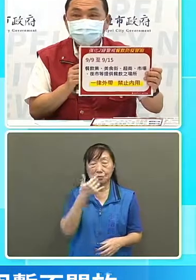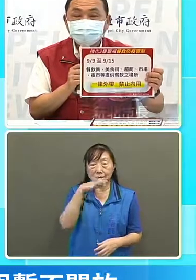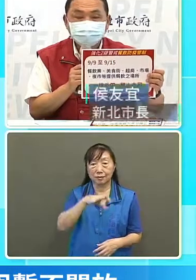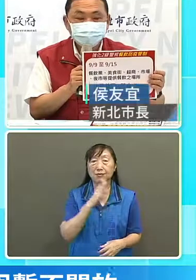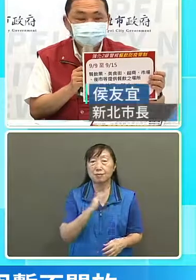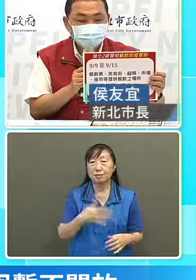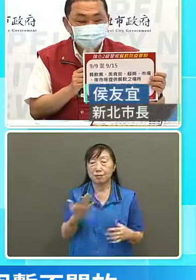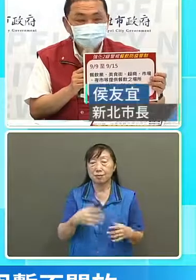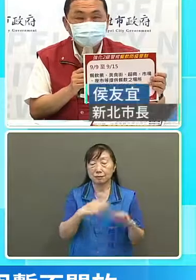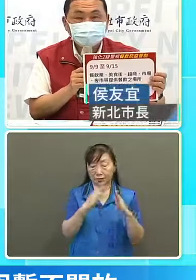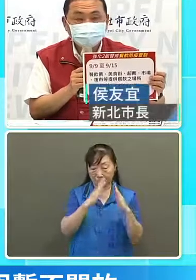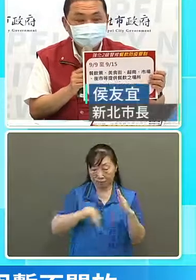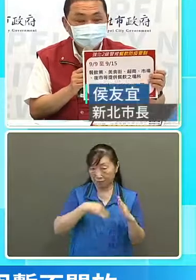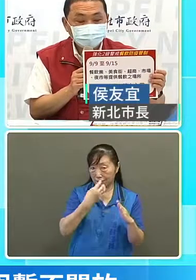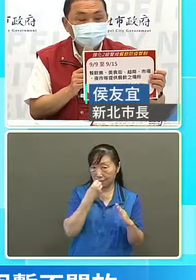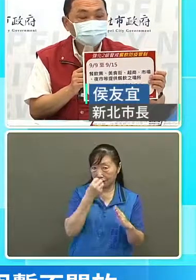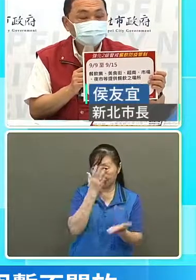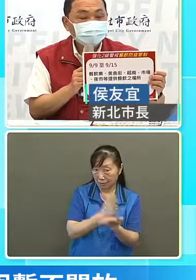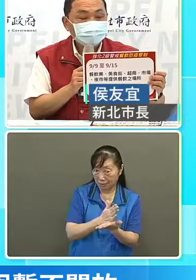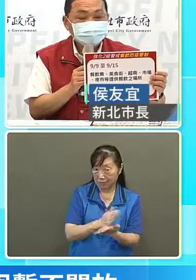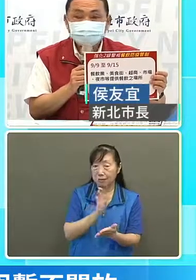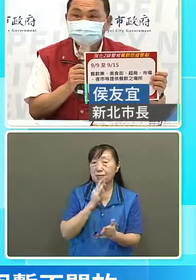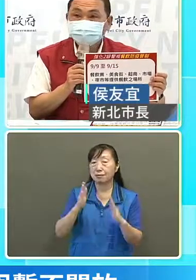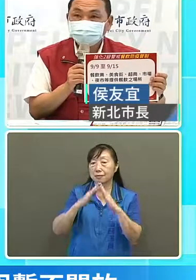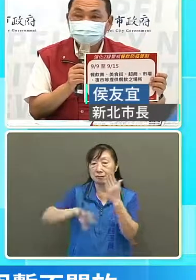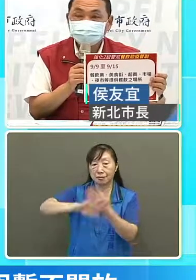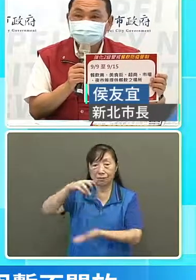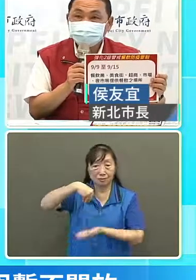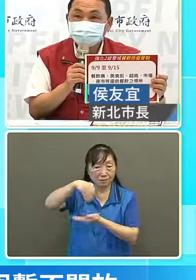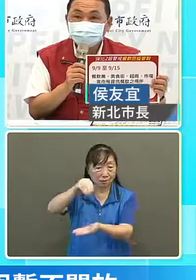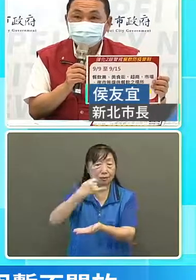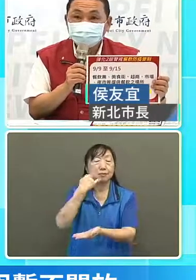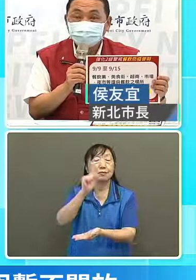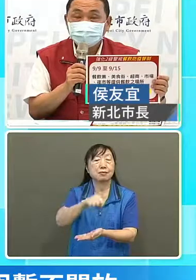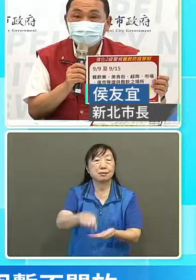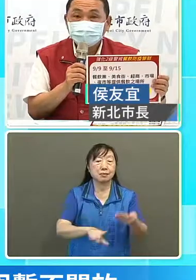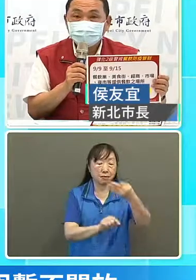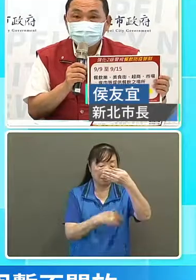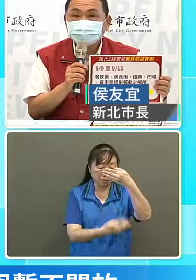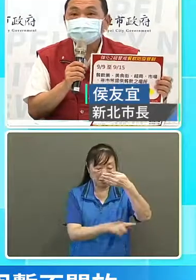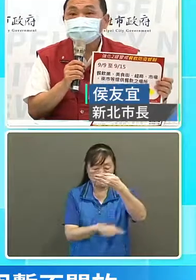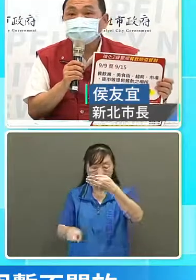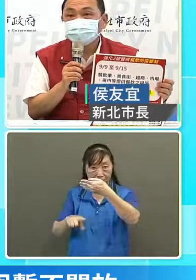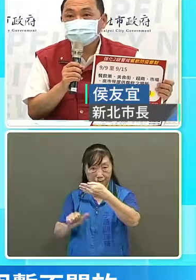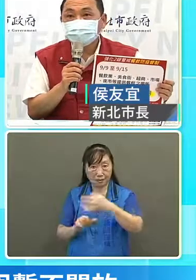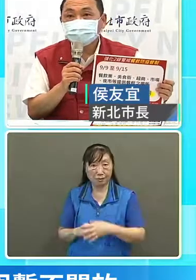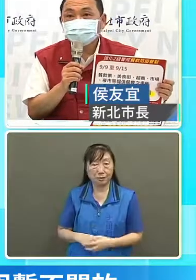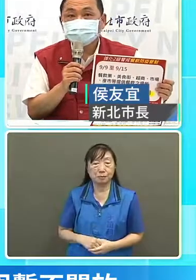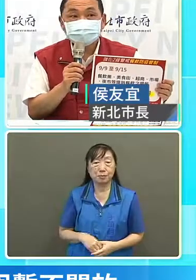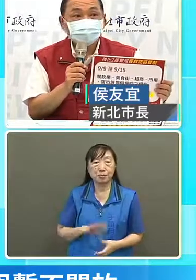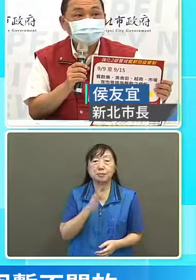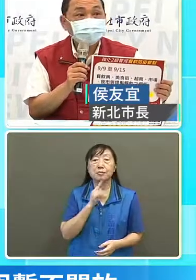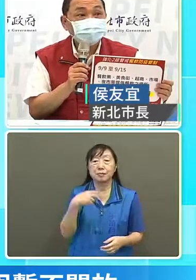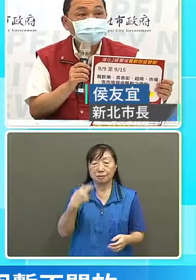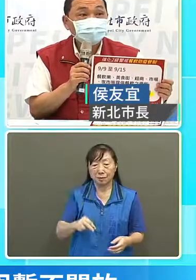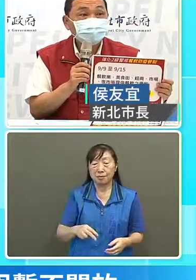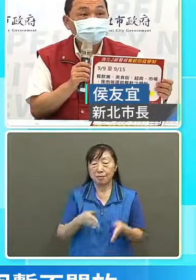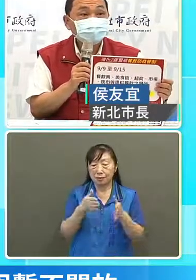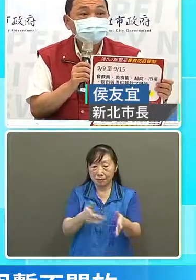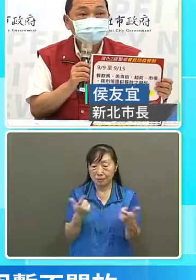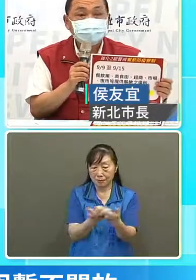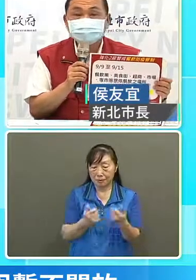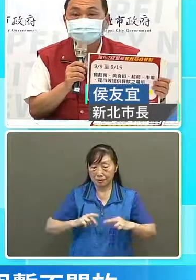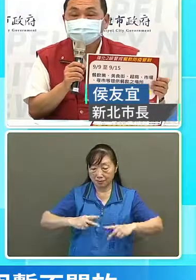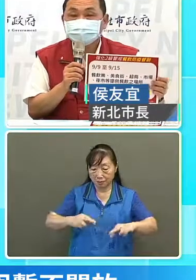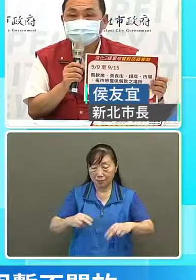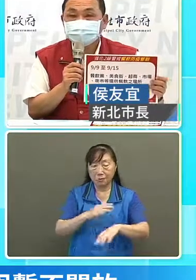外带，禁止食用，禁止内用，那从9月9号到9月15号。同时我们会做好滚动式的检讨，是疫